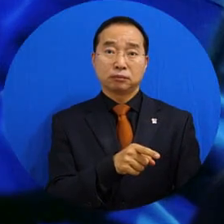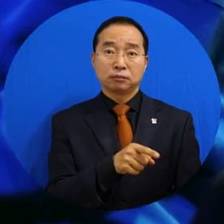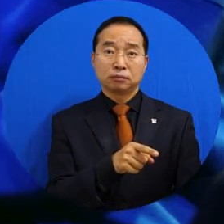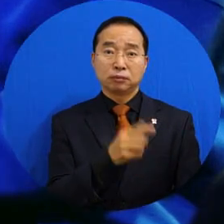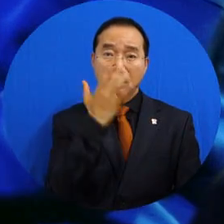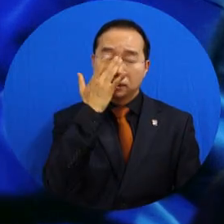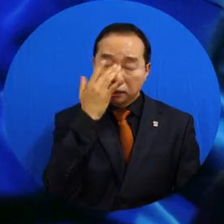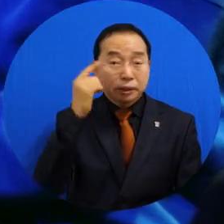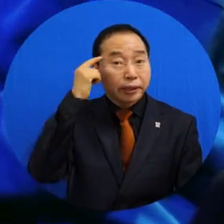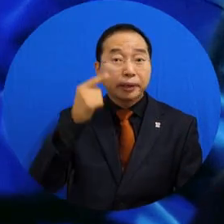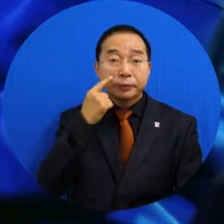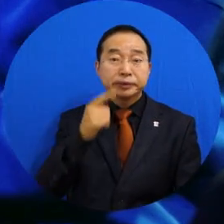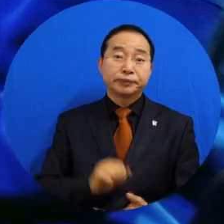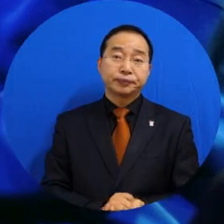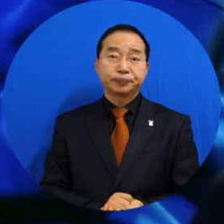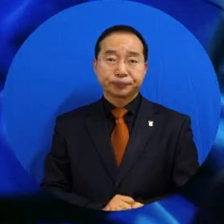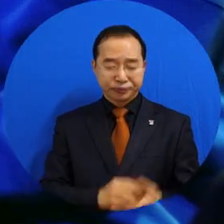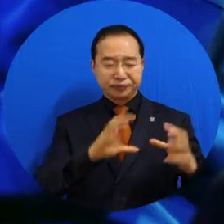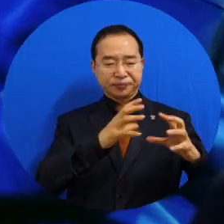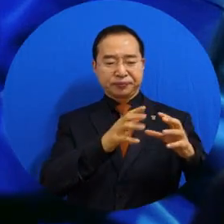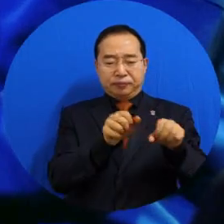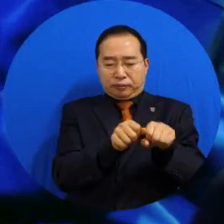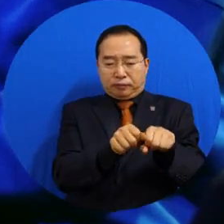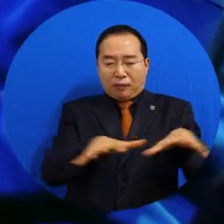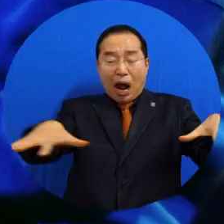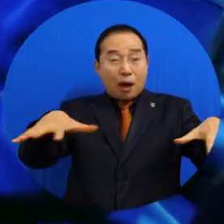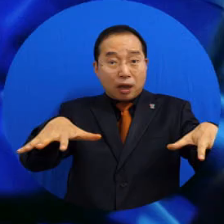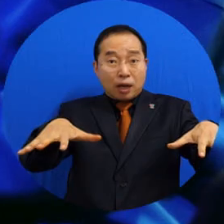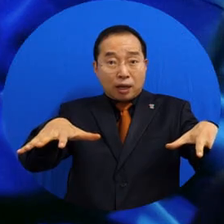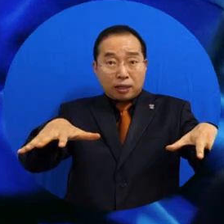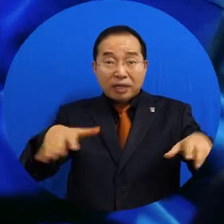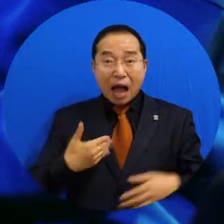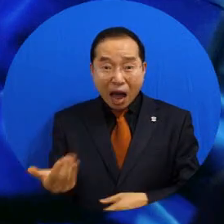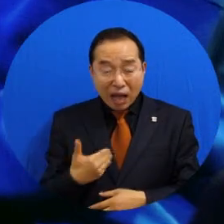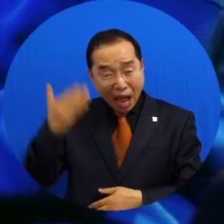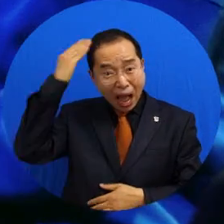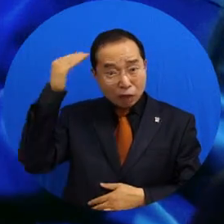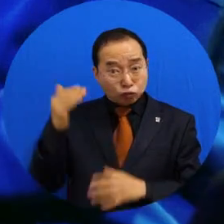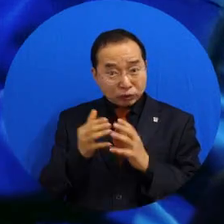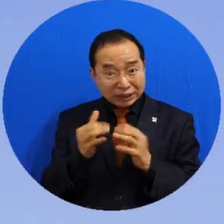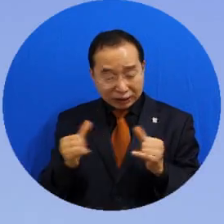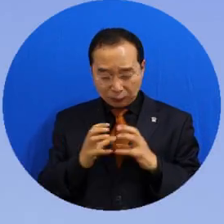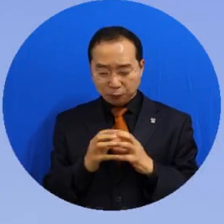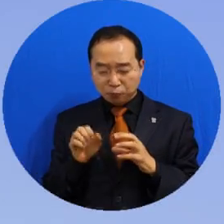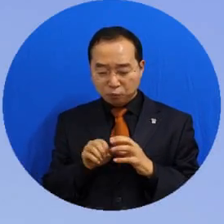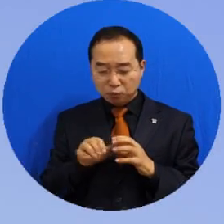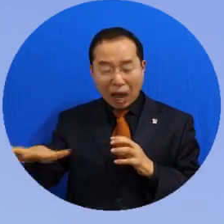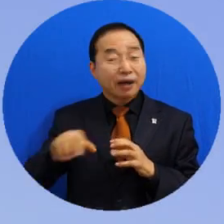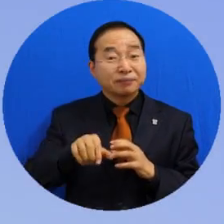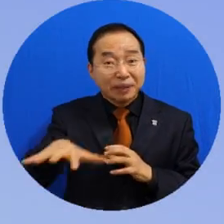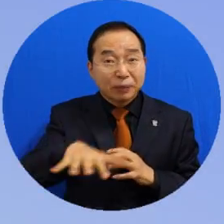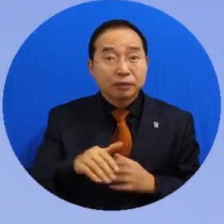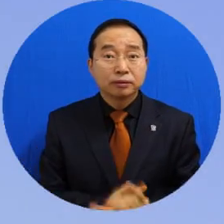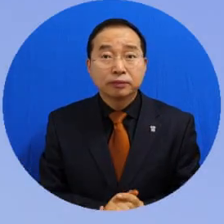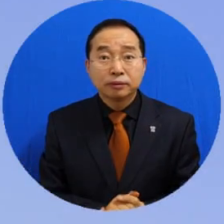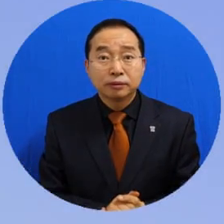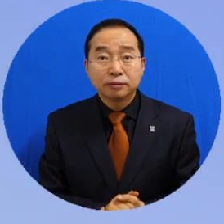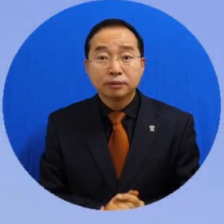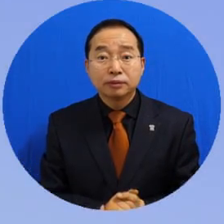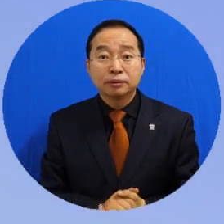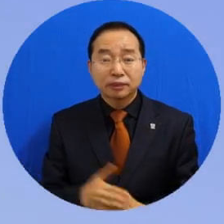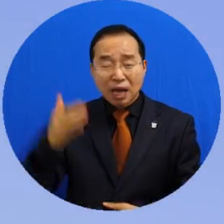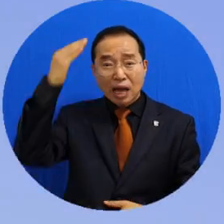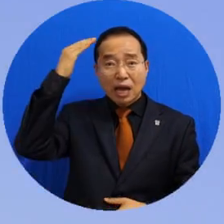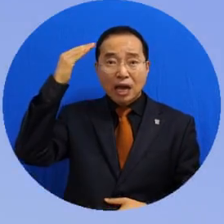근데 생각해 보세요, 여러분. 디아스포라. 아까 제가 계속 한인 디아스포라 얘기했잖아요. 세계에서 인구 대비